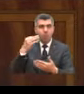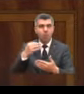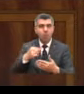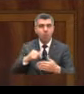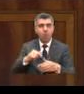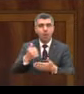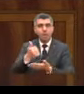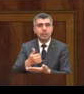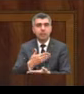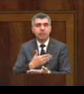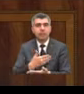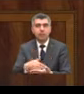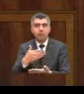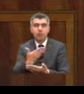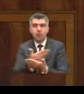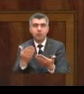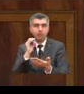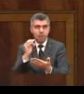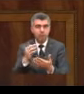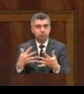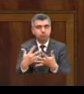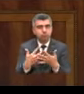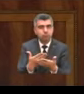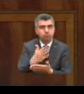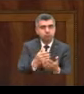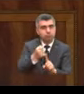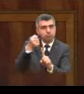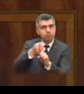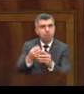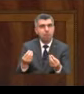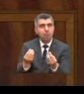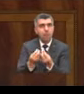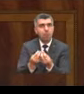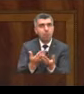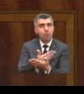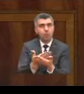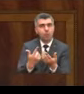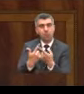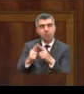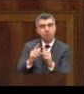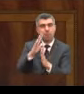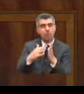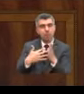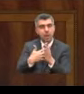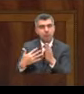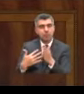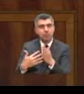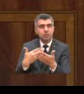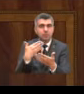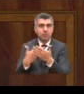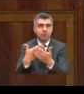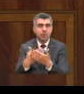التنمية الاجتماعية وكافة الشركاء على مجهوداتهم المتواصلة لتنزيل هذه البرامج على أرض